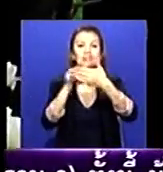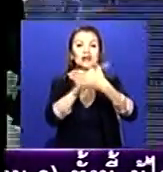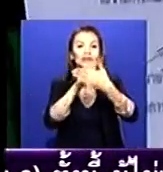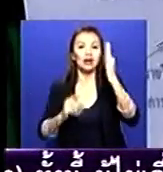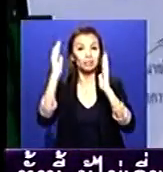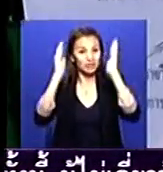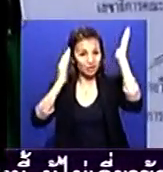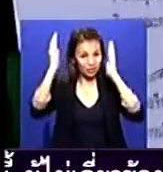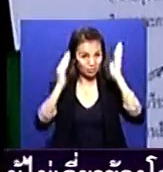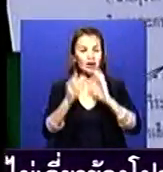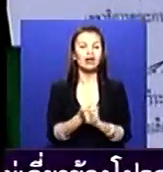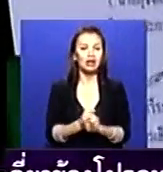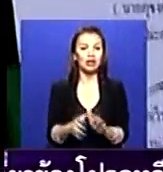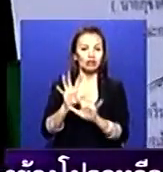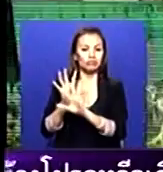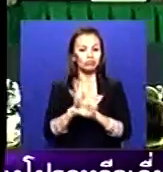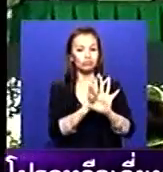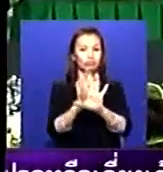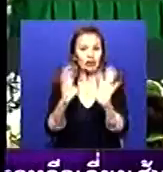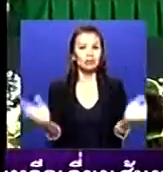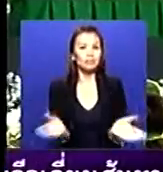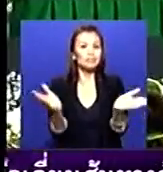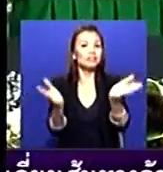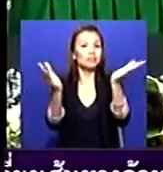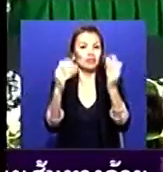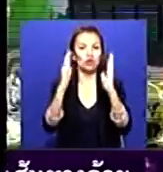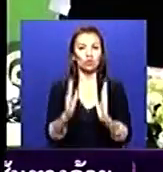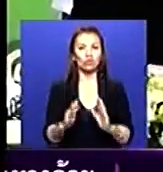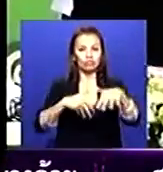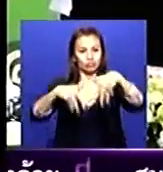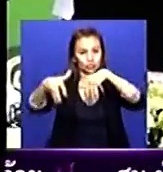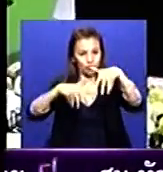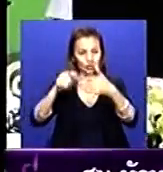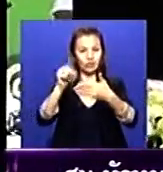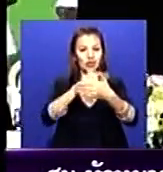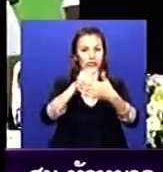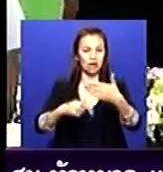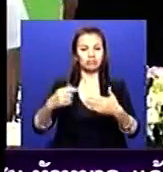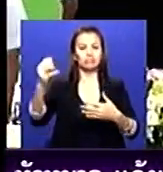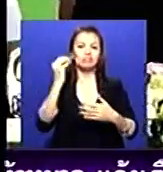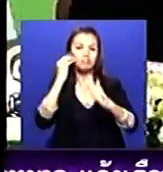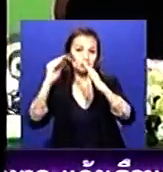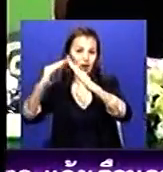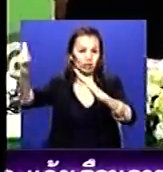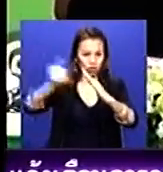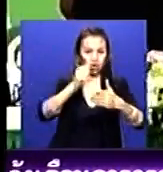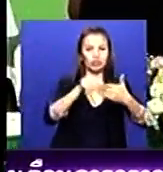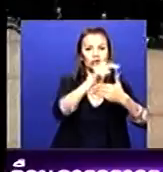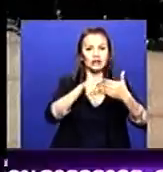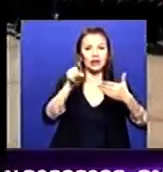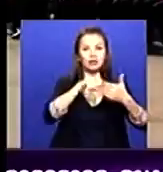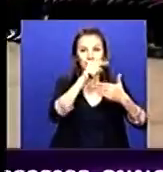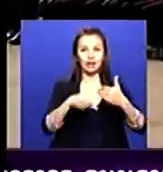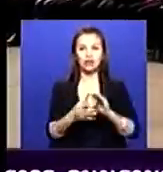ร้อมปล่อยขบวนรณรงค์ประชาสัมพันธ์ให้ประชาชนออกมาเลือกตั้งโดยการเลือกตั้งครั้งนี้จะมีการส่งนักศึกษาเข้